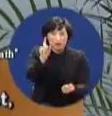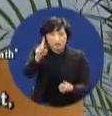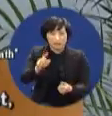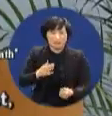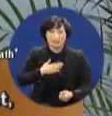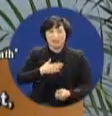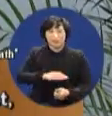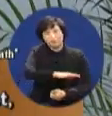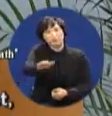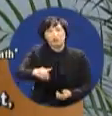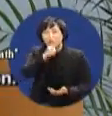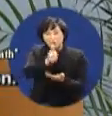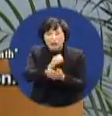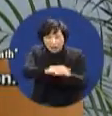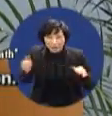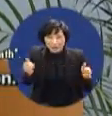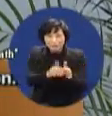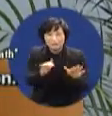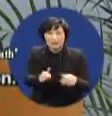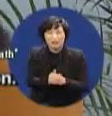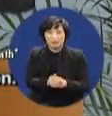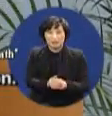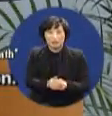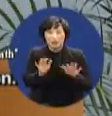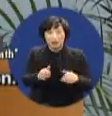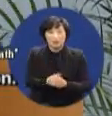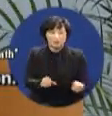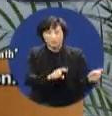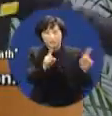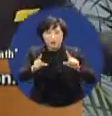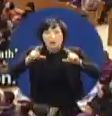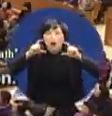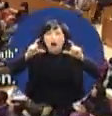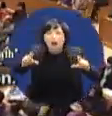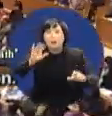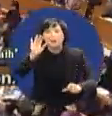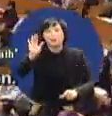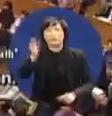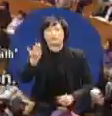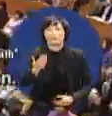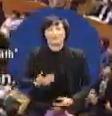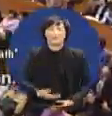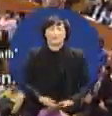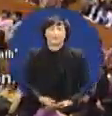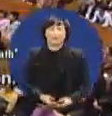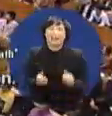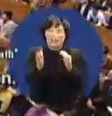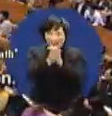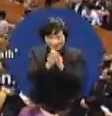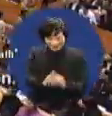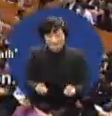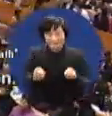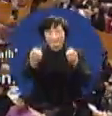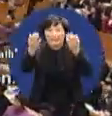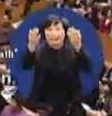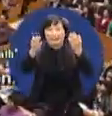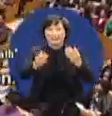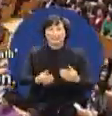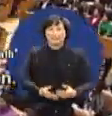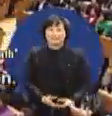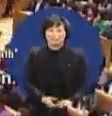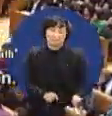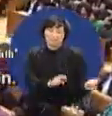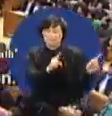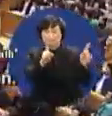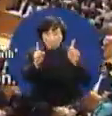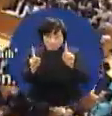전에 해결됐고, 해결되느냐 안 된다는 부활로 선포하셨다 이 말입니다. 할렐루야. 부활,